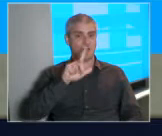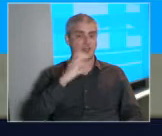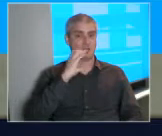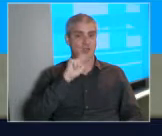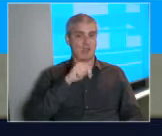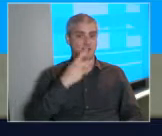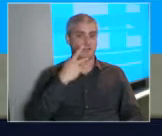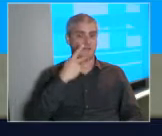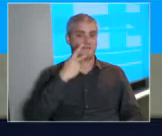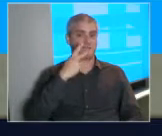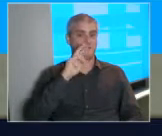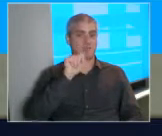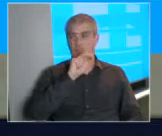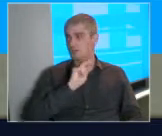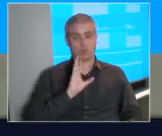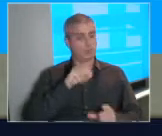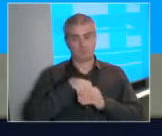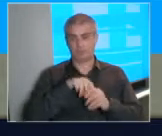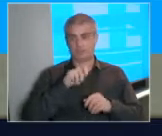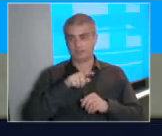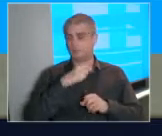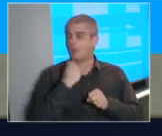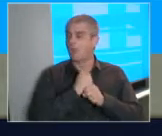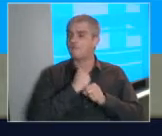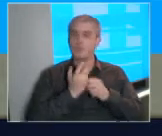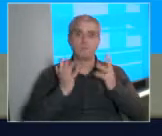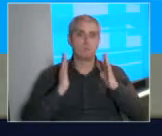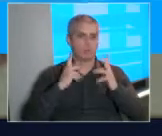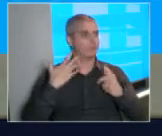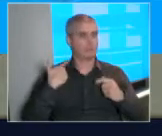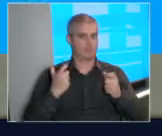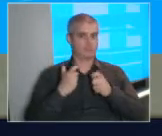פרן, שלצערנו לא נכנסה לכנסת הקרובה, היא עבדה מאוד מאוד מאוד